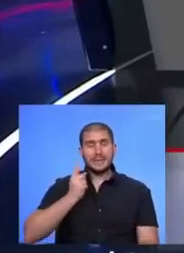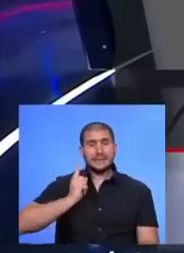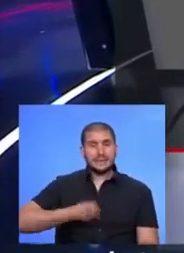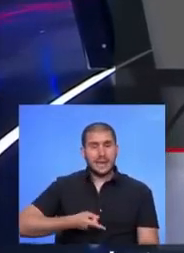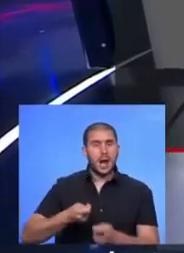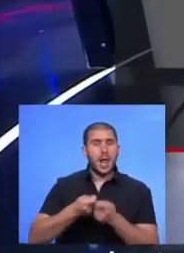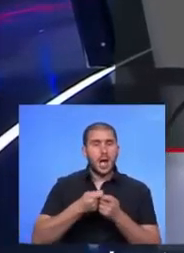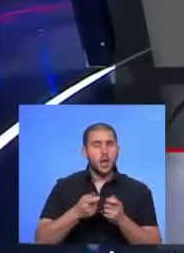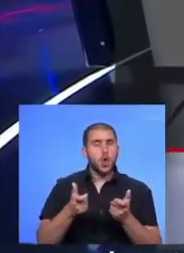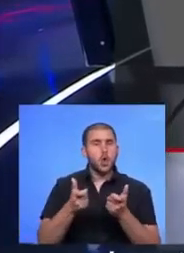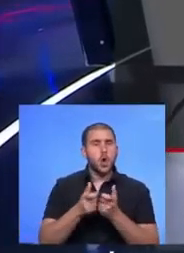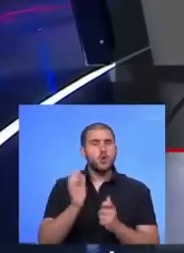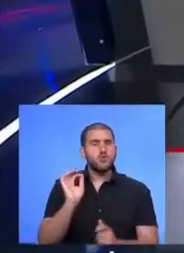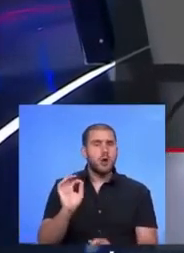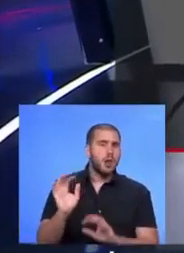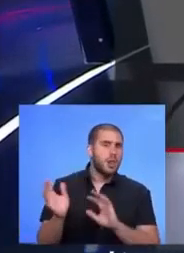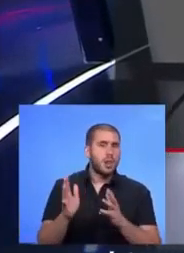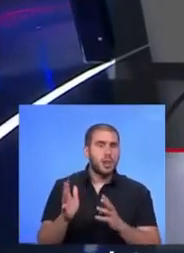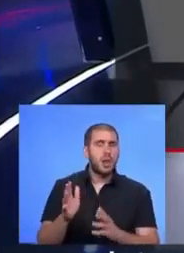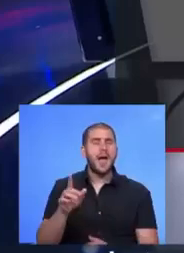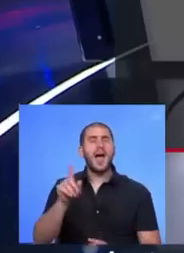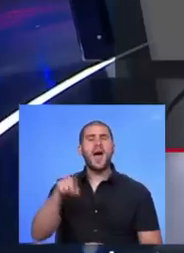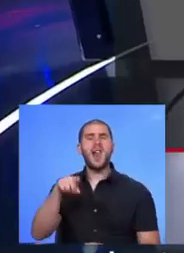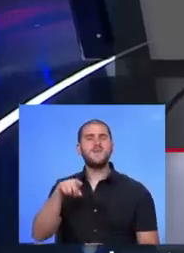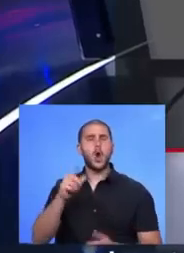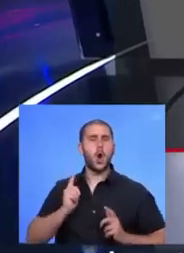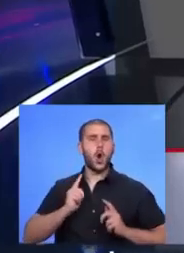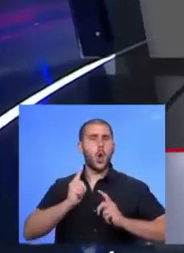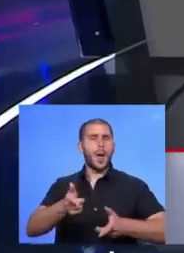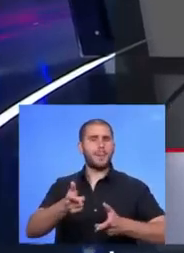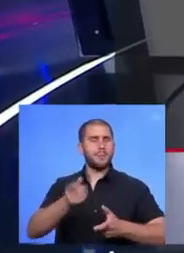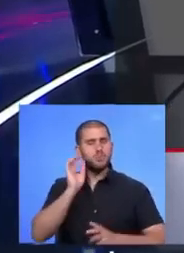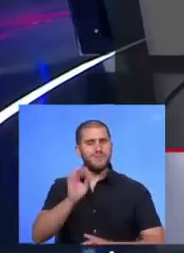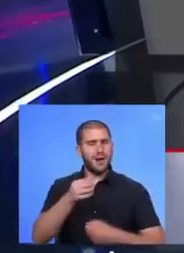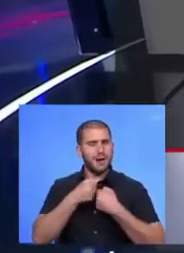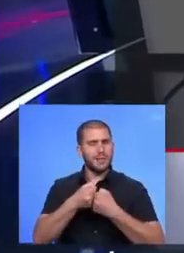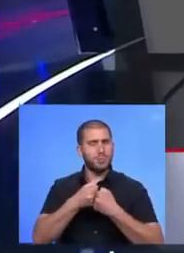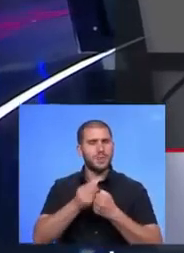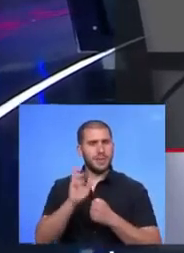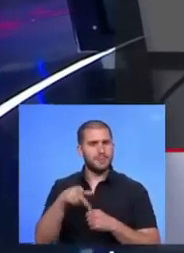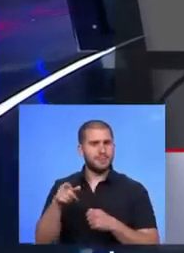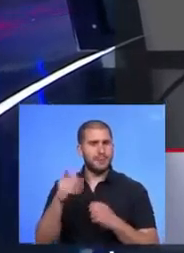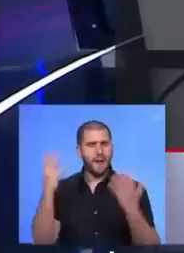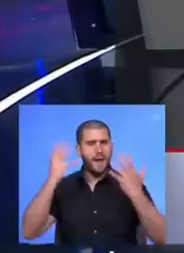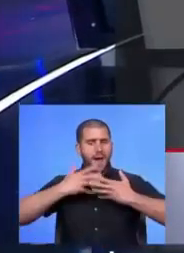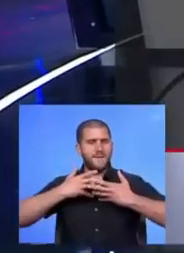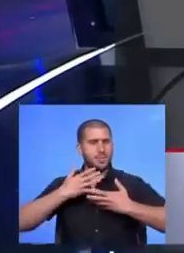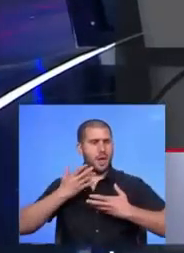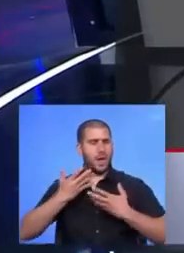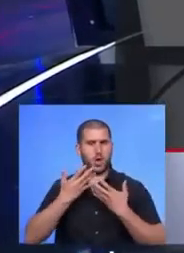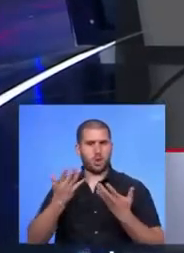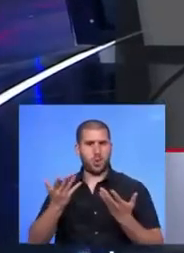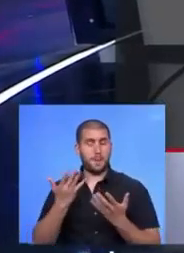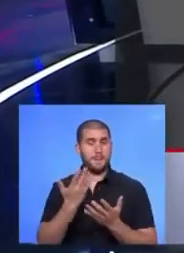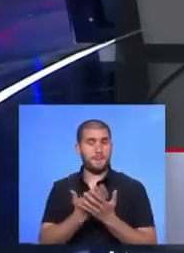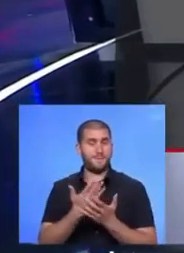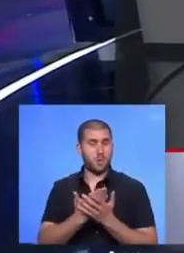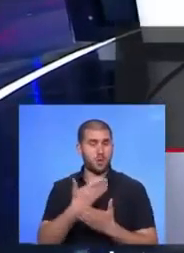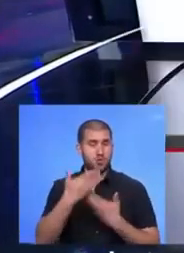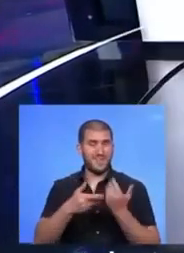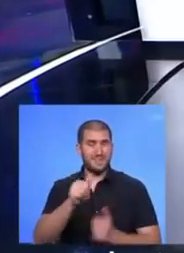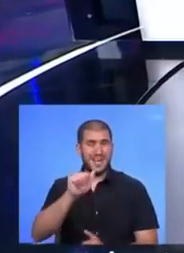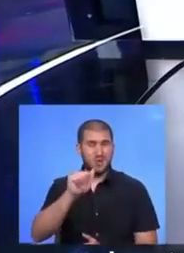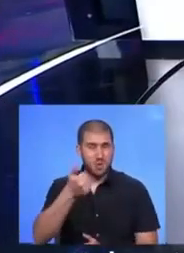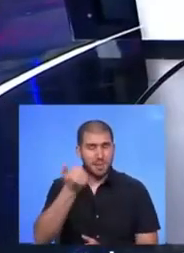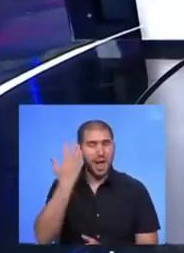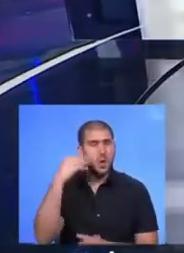לארגן כוח של כאלפי לוחמים כדי להתמודד עם אלמנט ההפתעה. בפועל, בשלבים הראשונים,